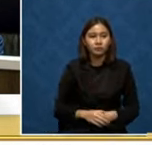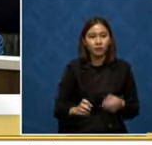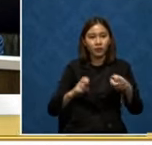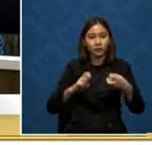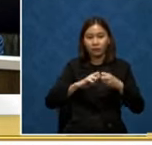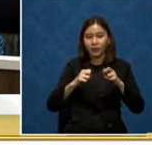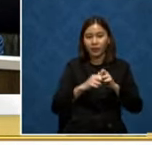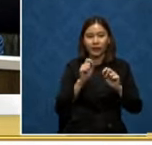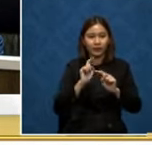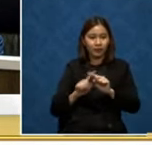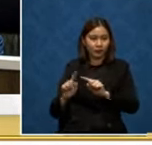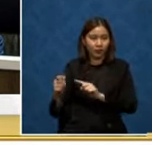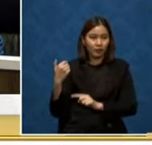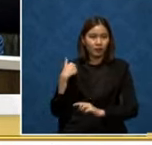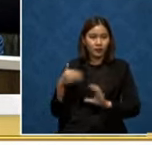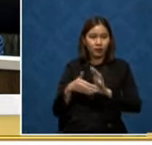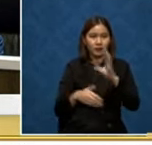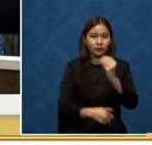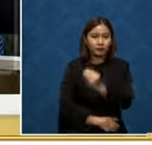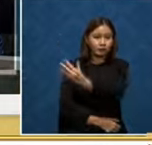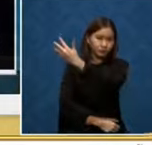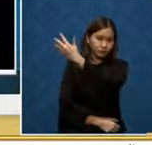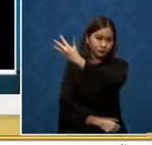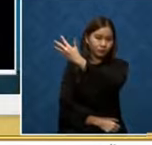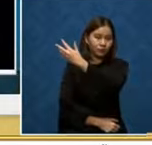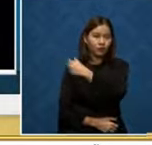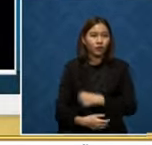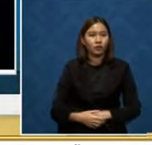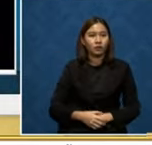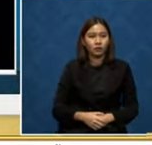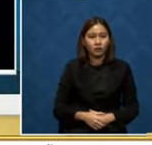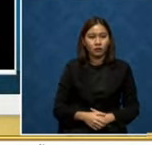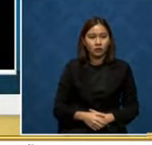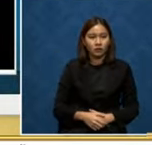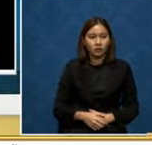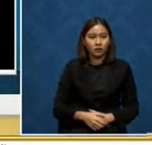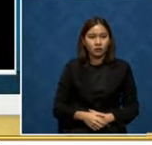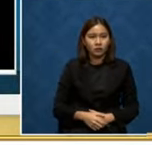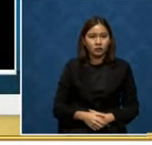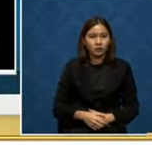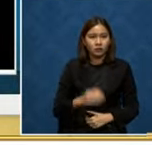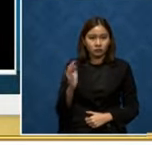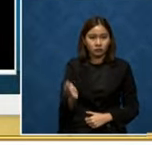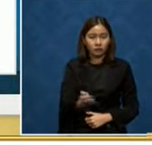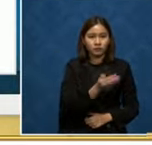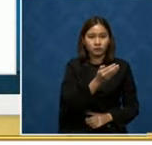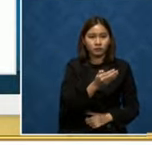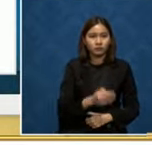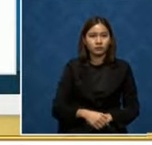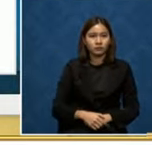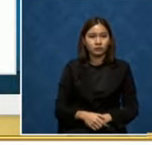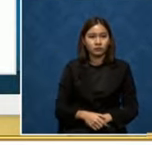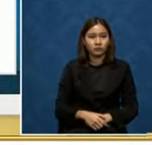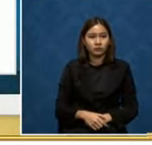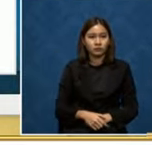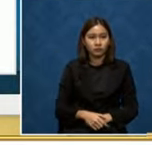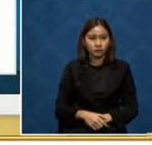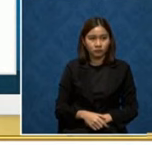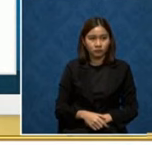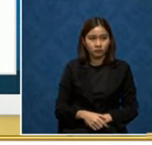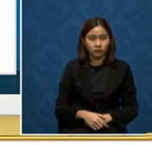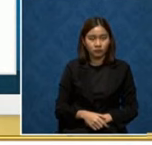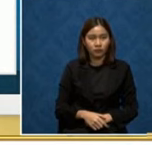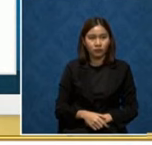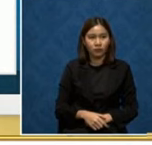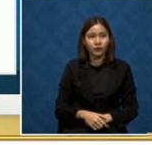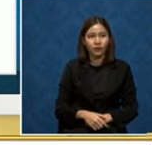ากปัหาห อย่างนะครับขอไล่ด้วยครับ Shirley ที่ 2 ดครันะับ